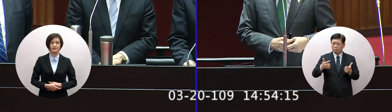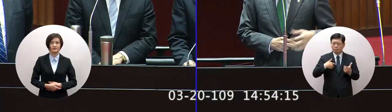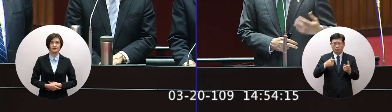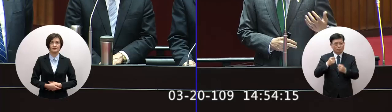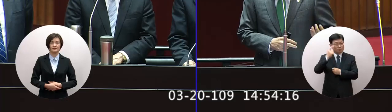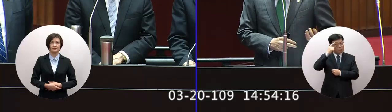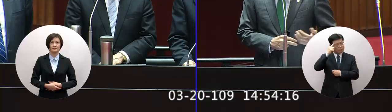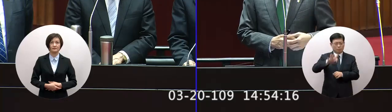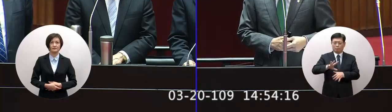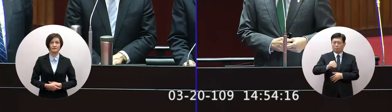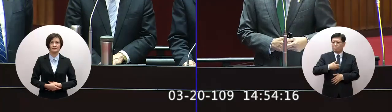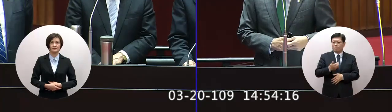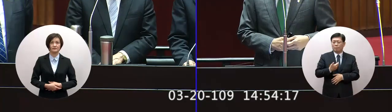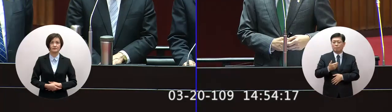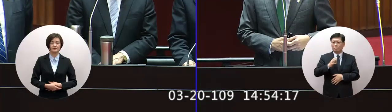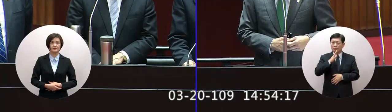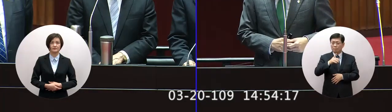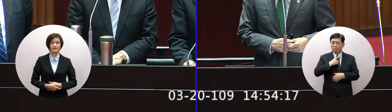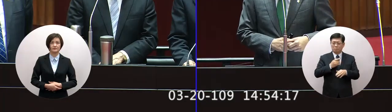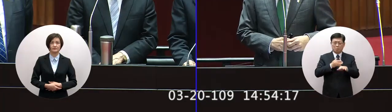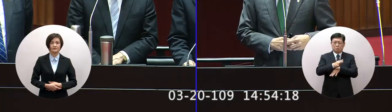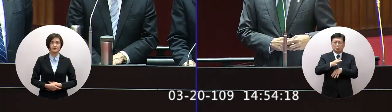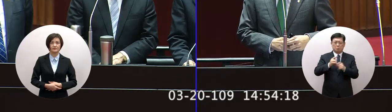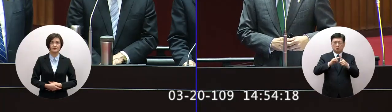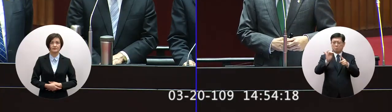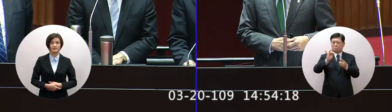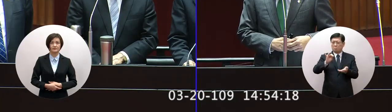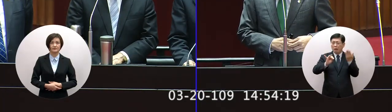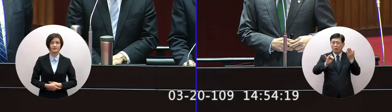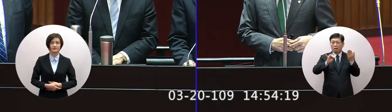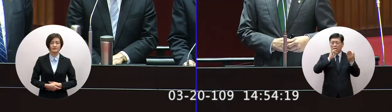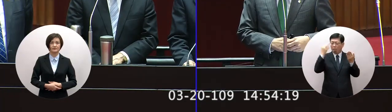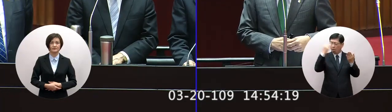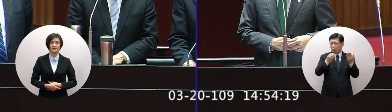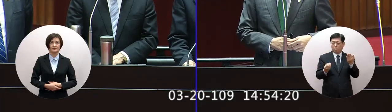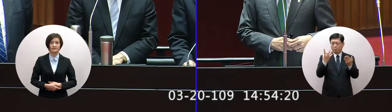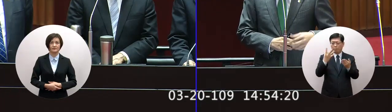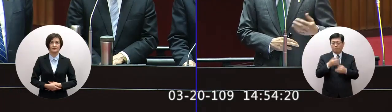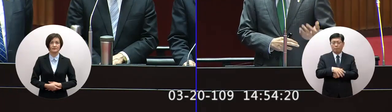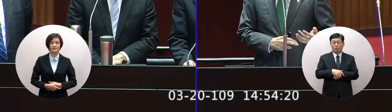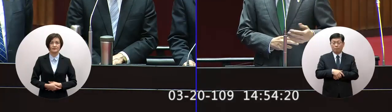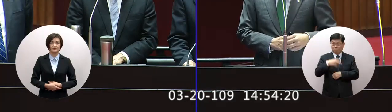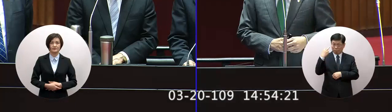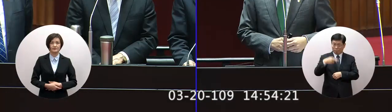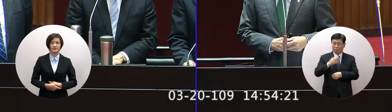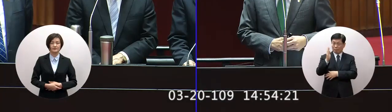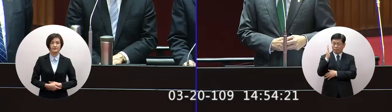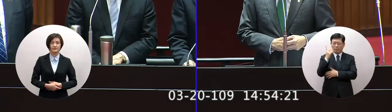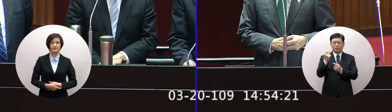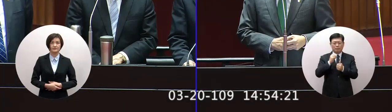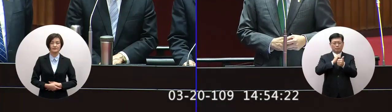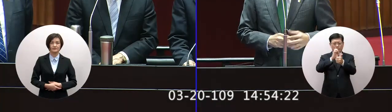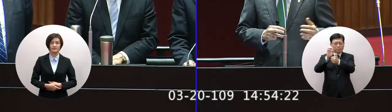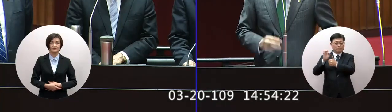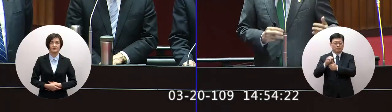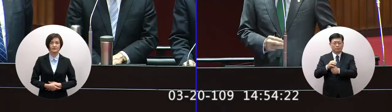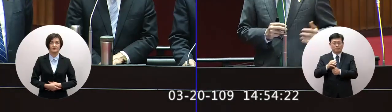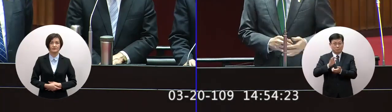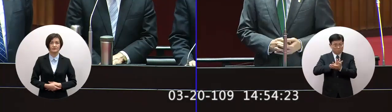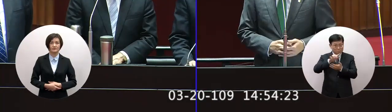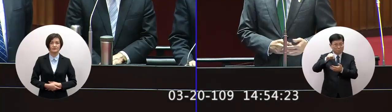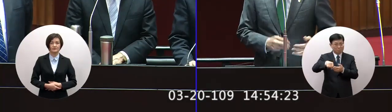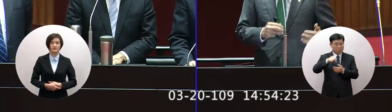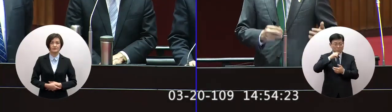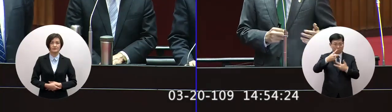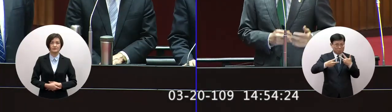两天我不知道今天有没有哈，但是已经突破100多了，而且是暴增的情况。而且政府部门也不断地强调，未来